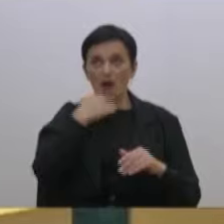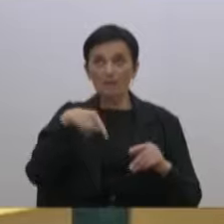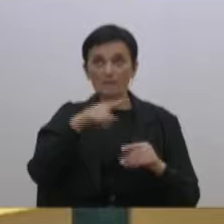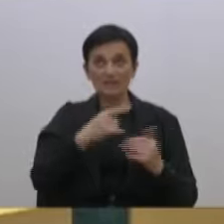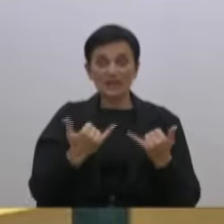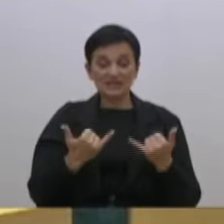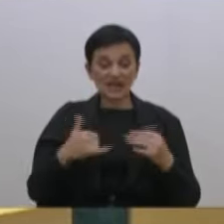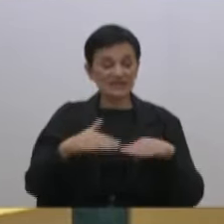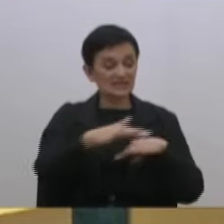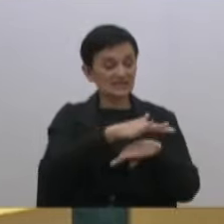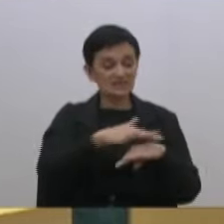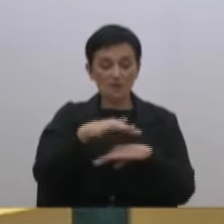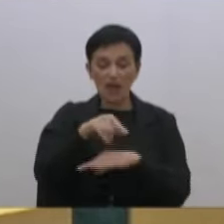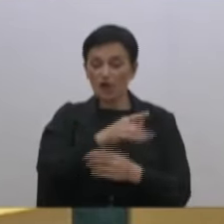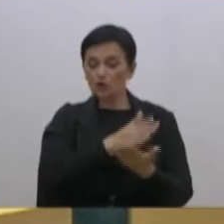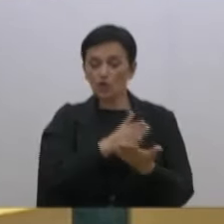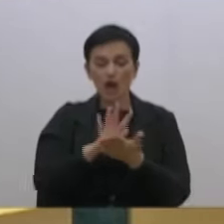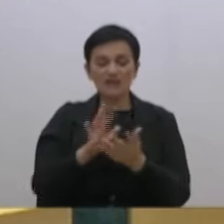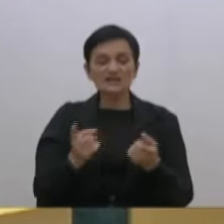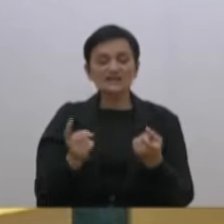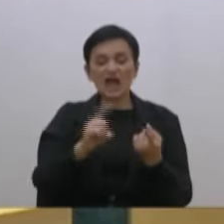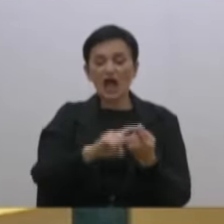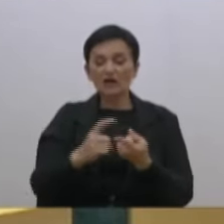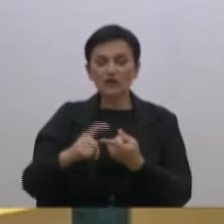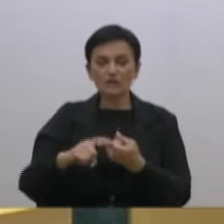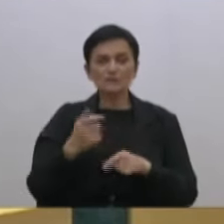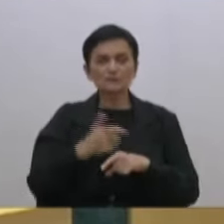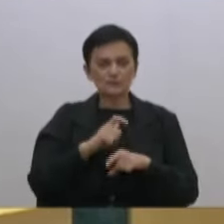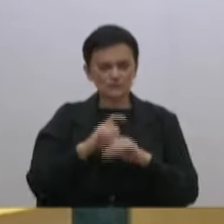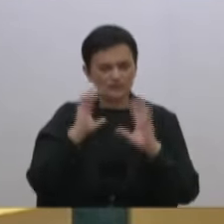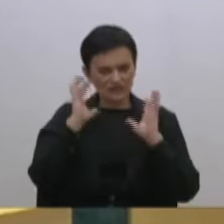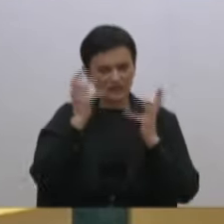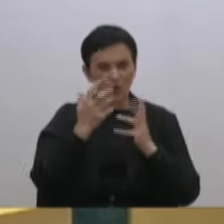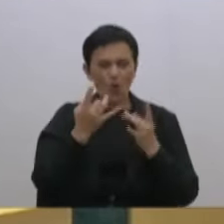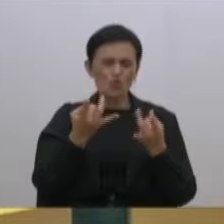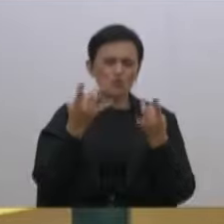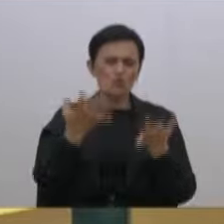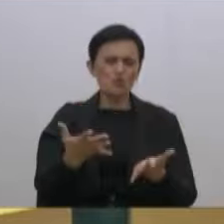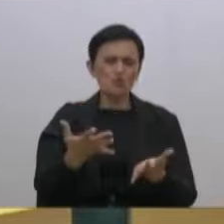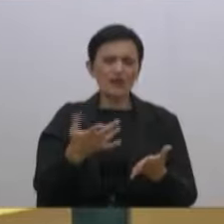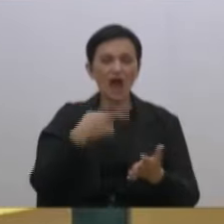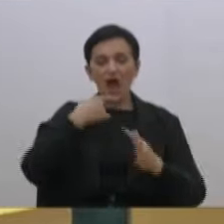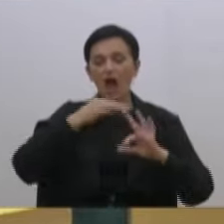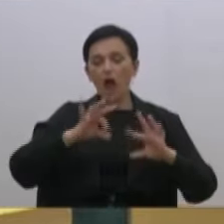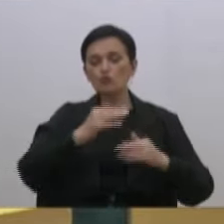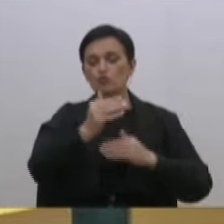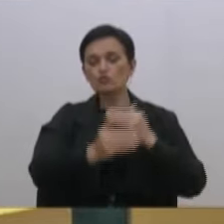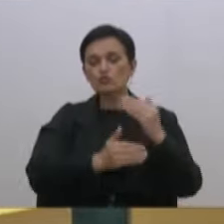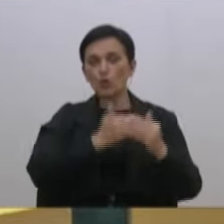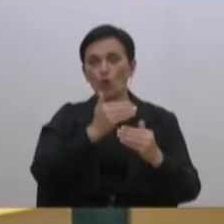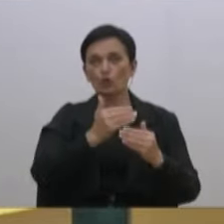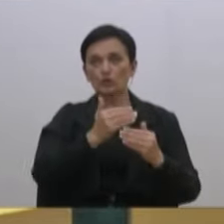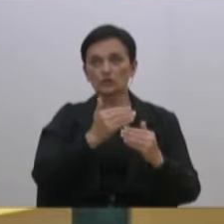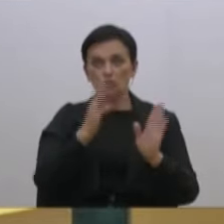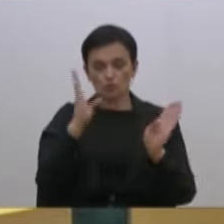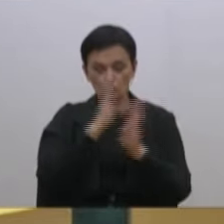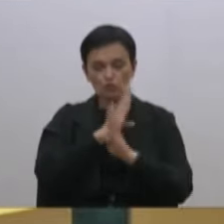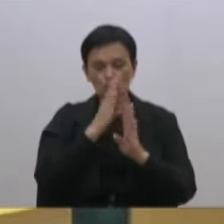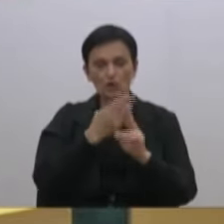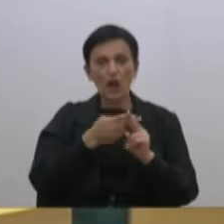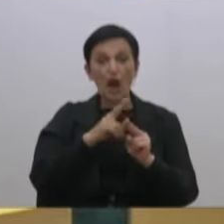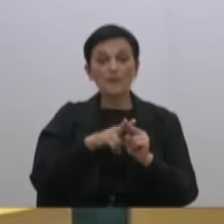დღეს ფერო რომელთან დაკავშირებითაც ძალიან სერიოზულ და არა ისე უბრალოდ აღსანიშნავი პროგრესი არ გვაქვს და ბუნებრივია